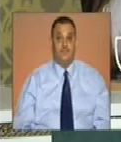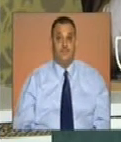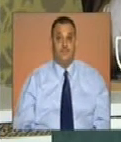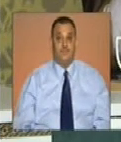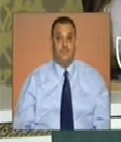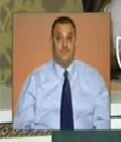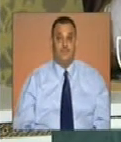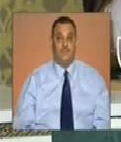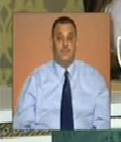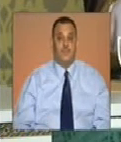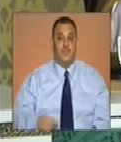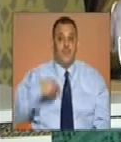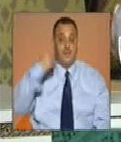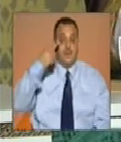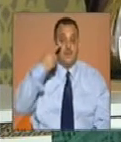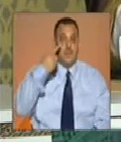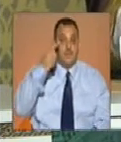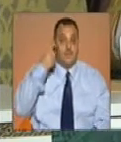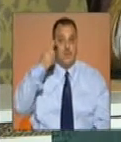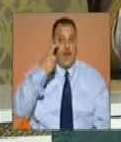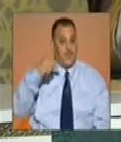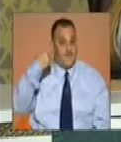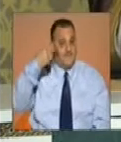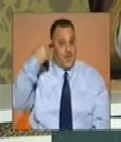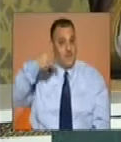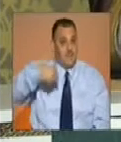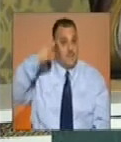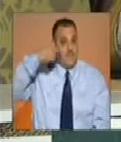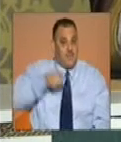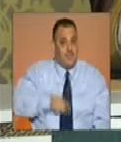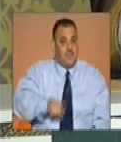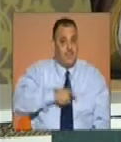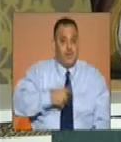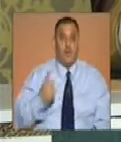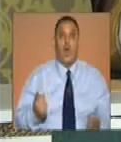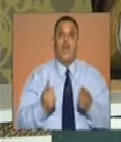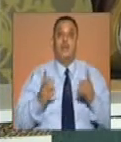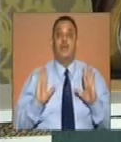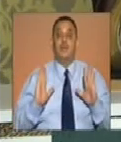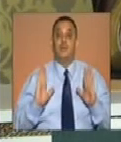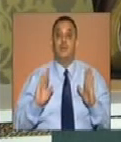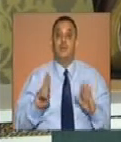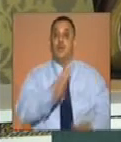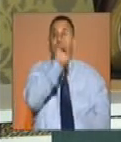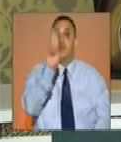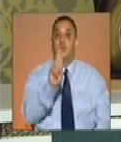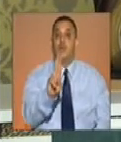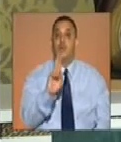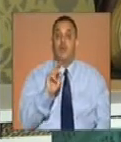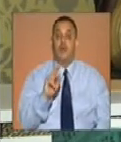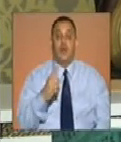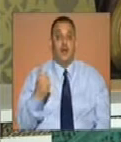الاستنجاء لما استنجي. عندك وسواس دائما تفكر وتشك في هذا، ولا هذا شيء طبيعي؟ لا شيء